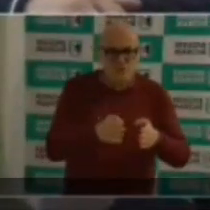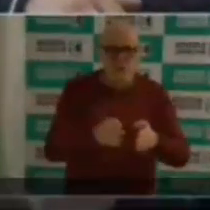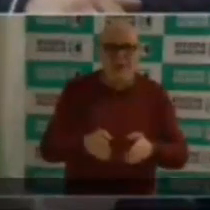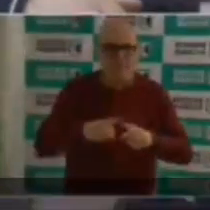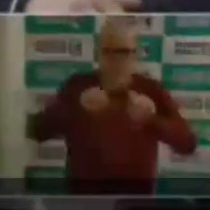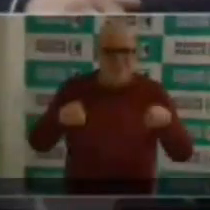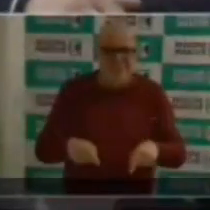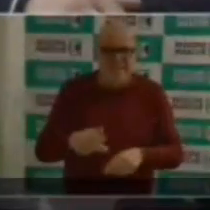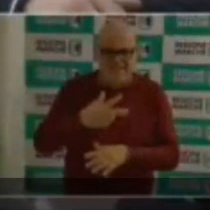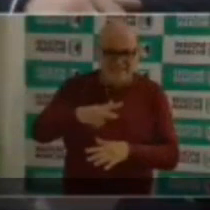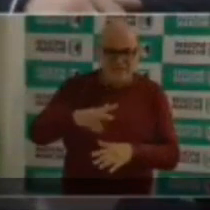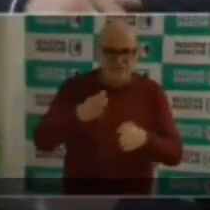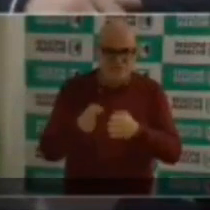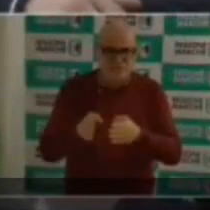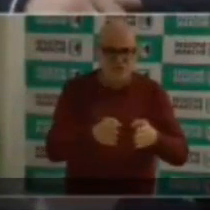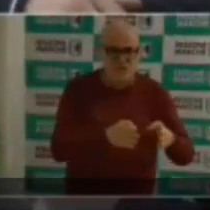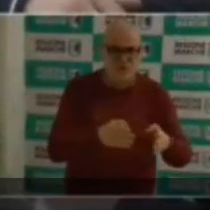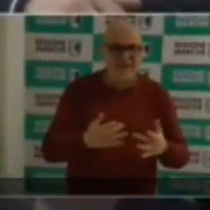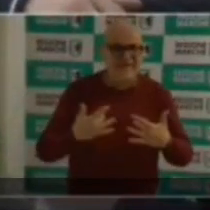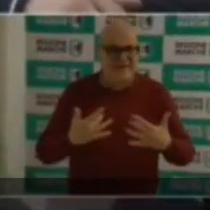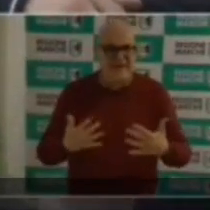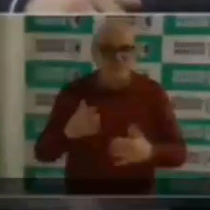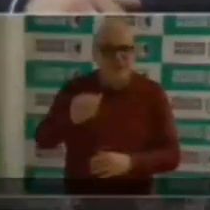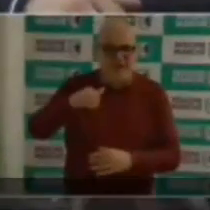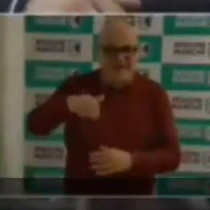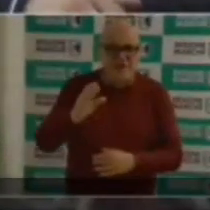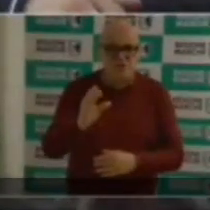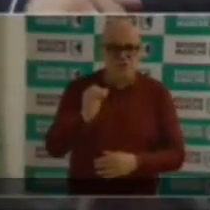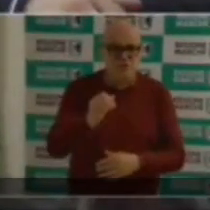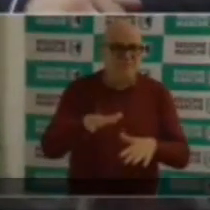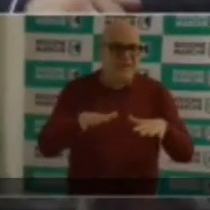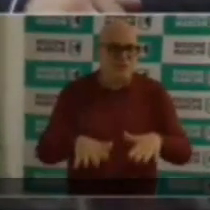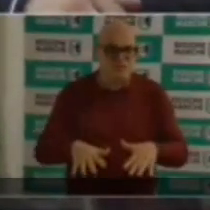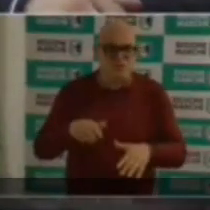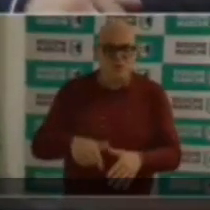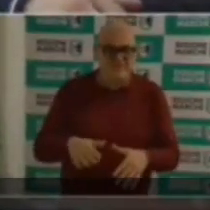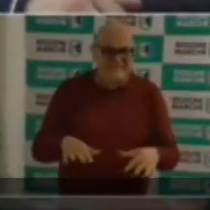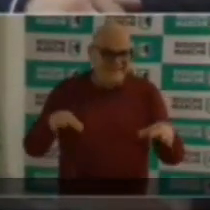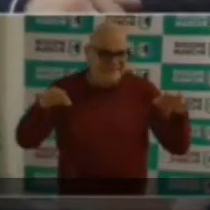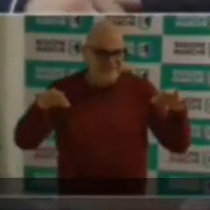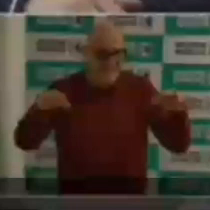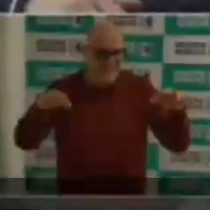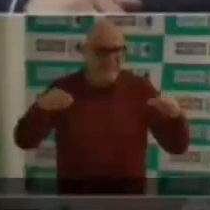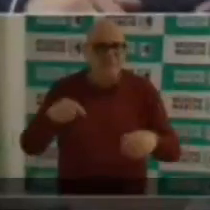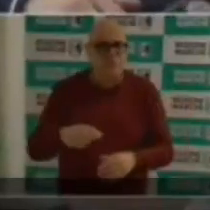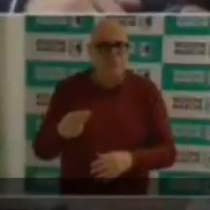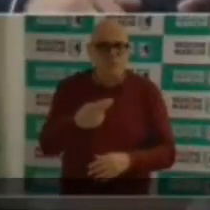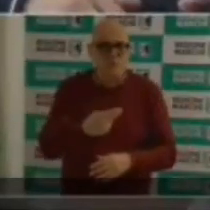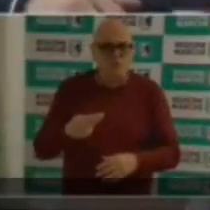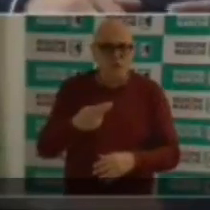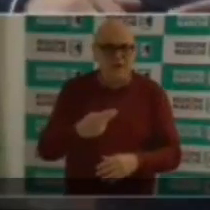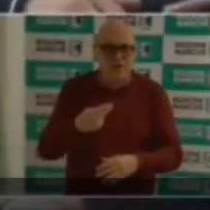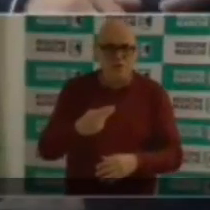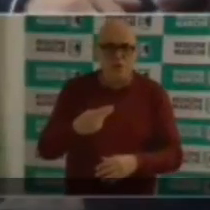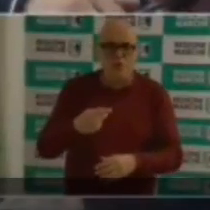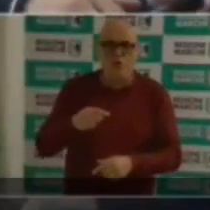Settore. Ringrazio anche l'ANCI per il patrocinio a questa iniziativa. Ecco, questo è un progetto di cui la